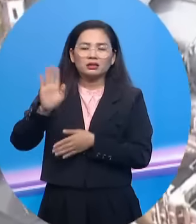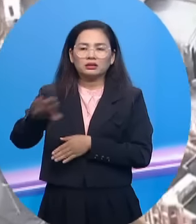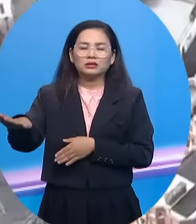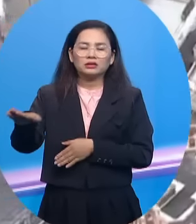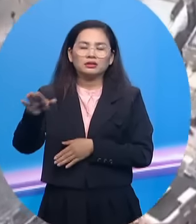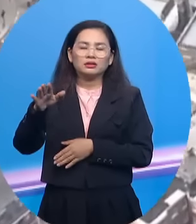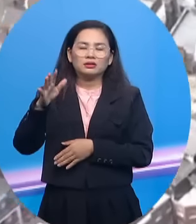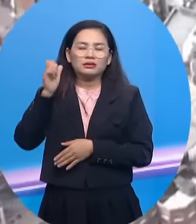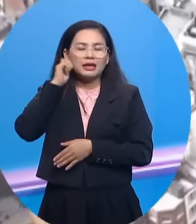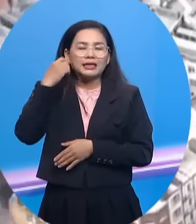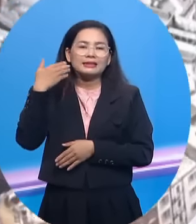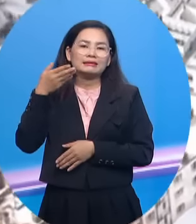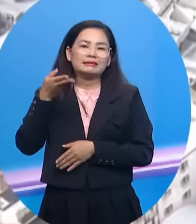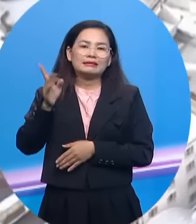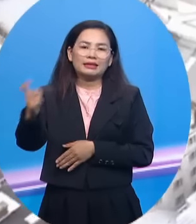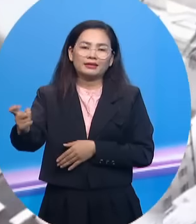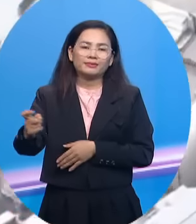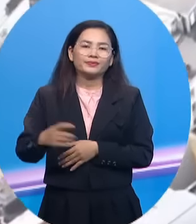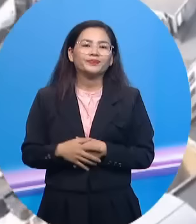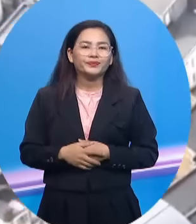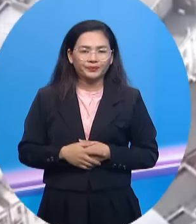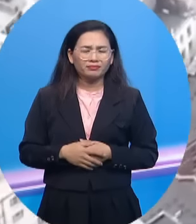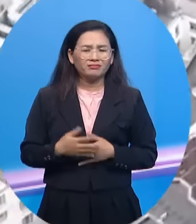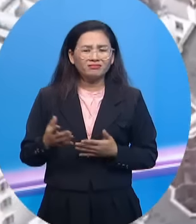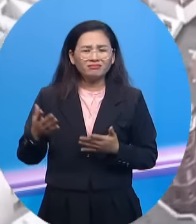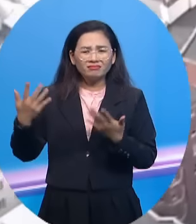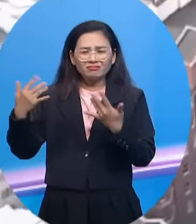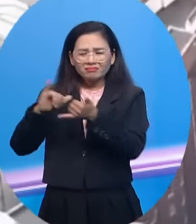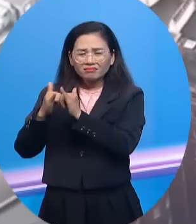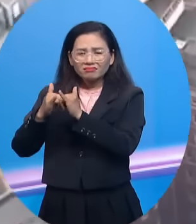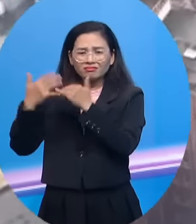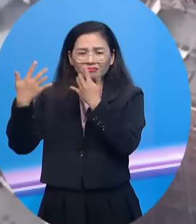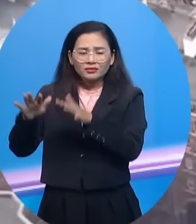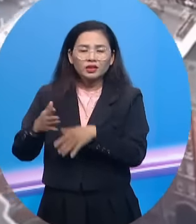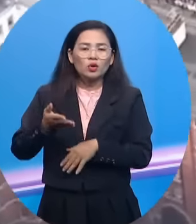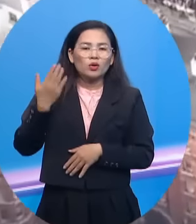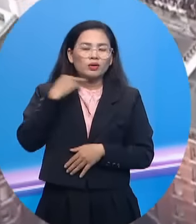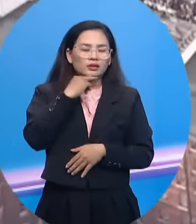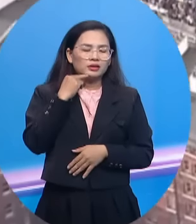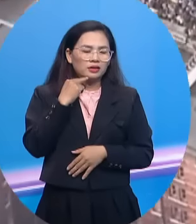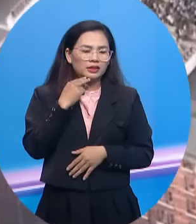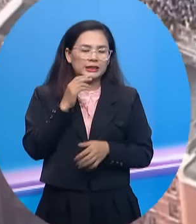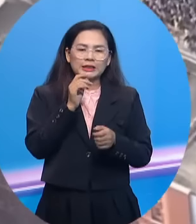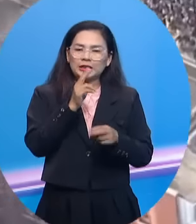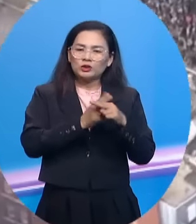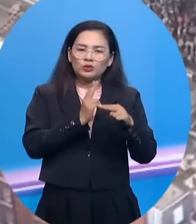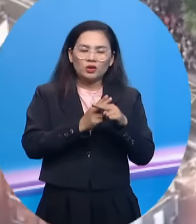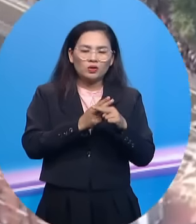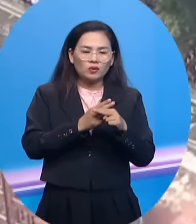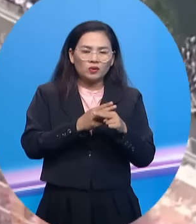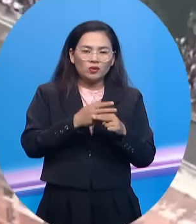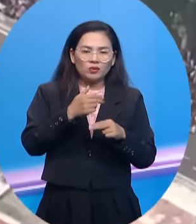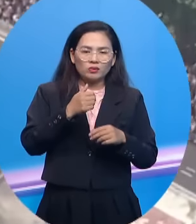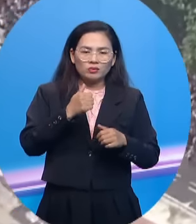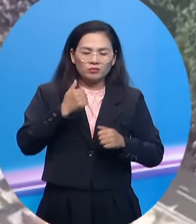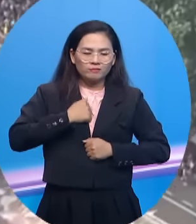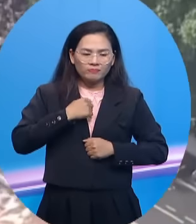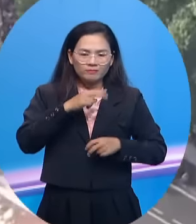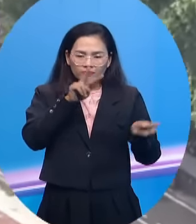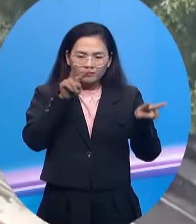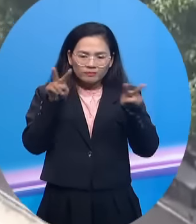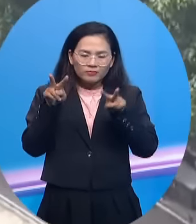người khác bị thương. Dù tình hình hiện đã lắng dịu, song chính phủ Anh hôm qua vẫn yêu cầu các quan chức cần cảnh giác cao và không